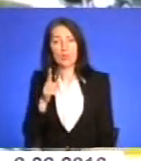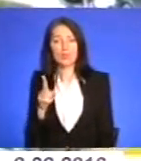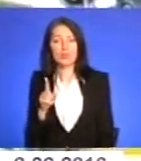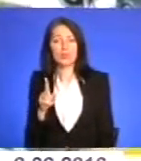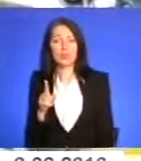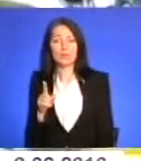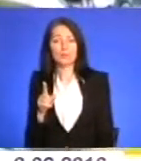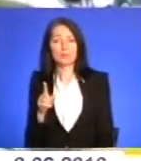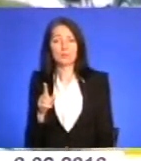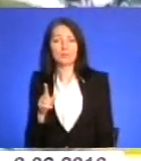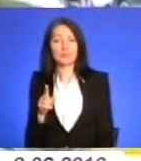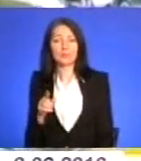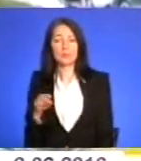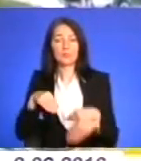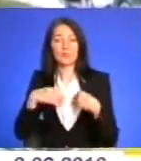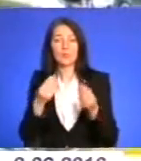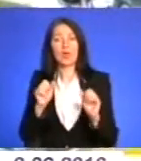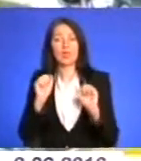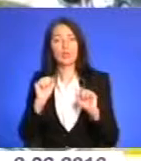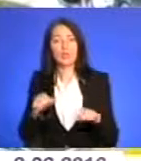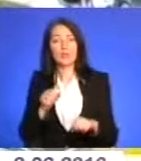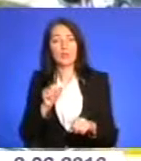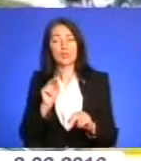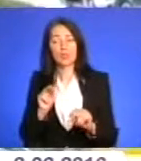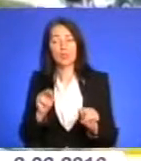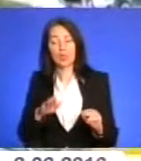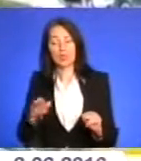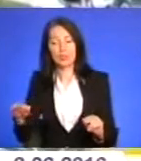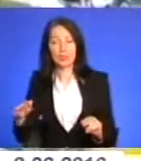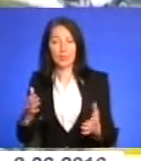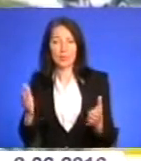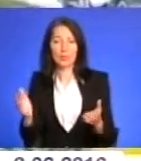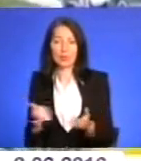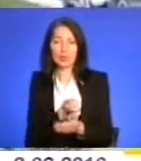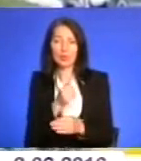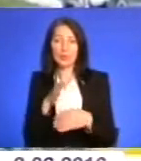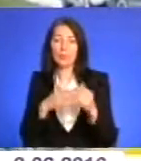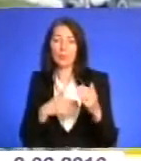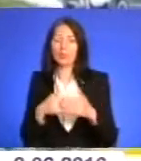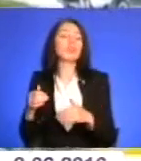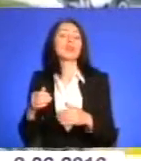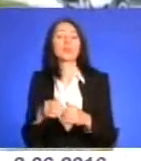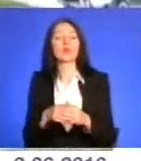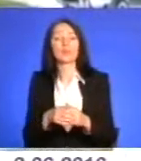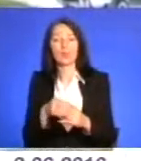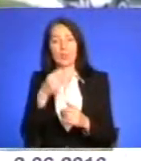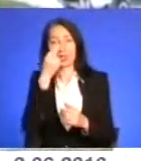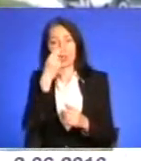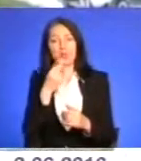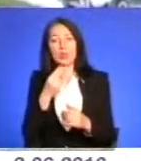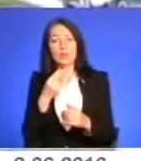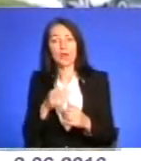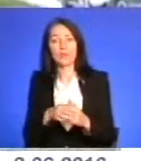щоб дати можливість учням здобути практичні навички, а це вони можуть зробити вже, коли